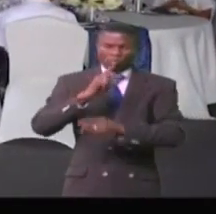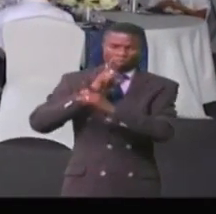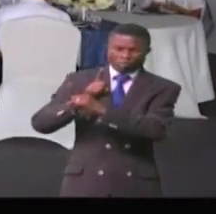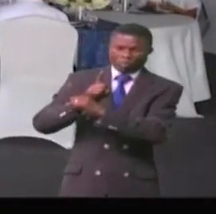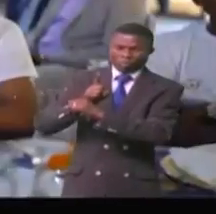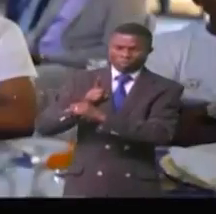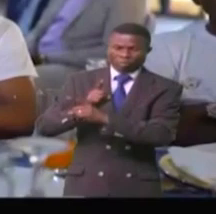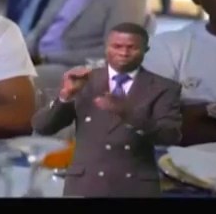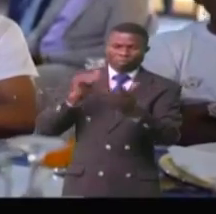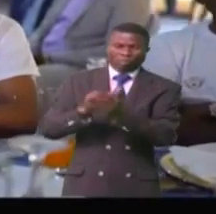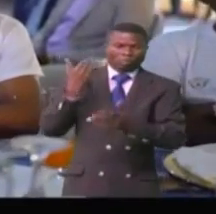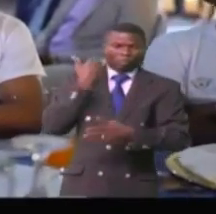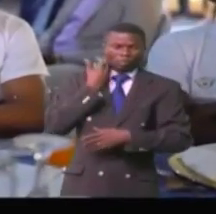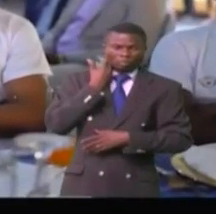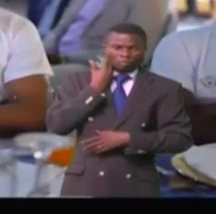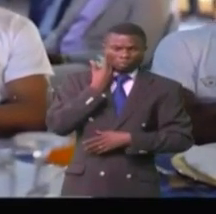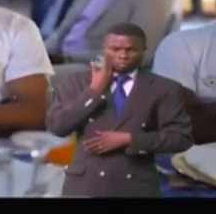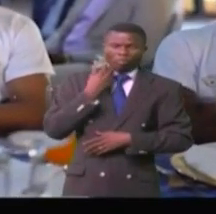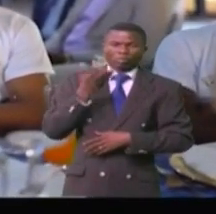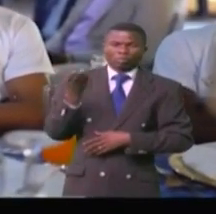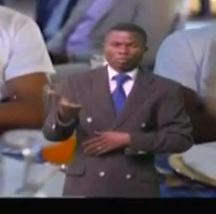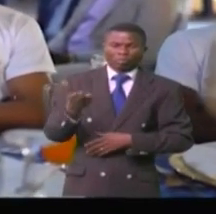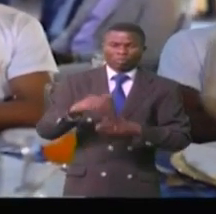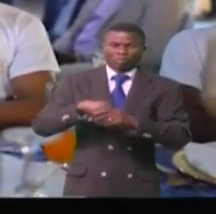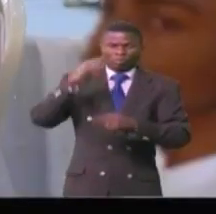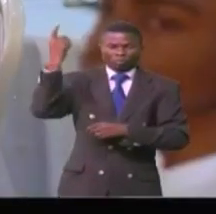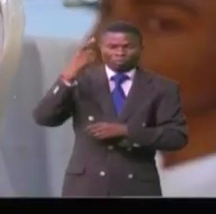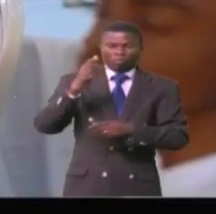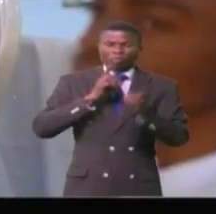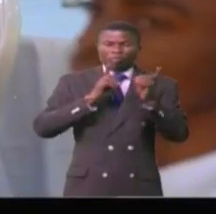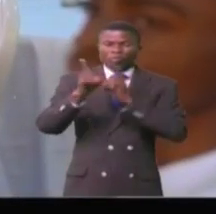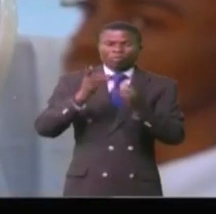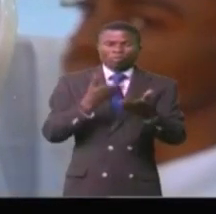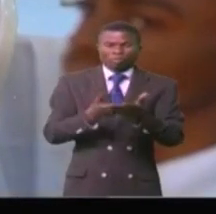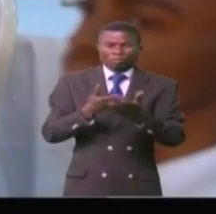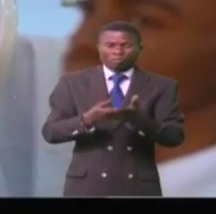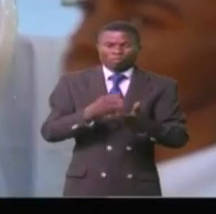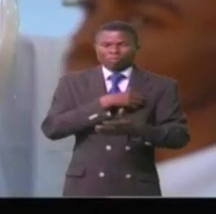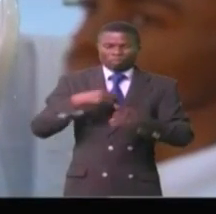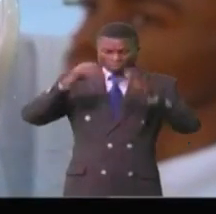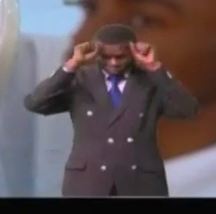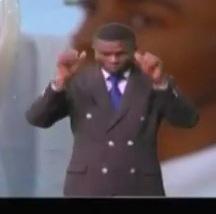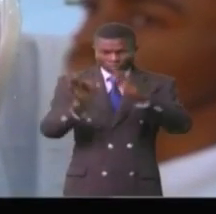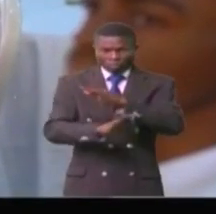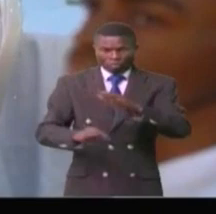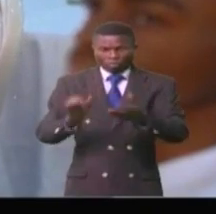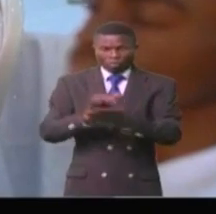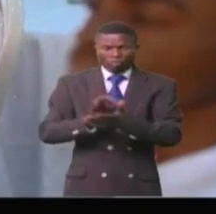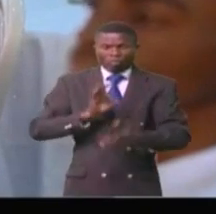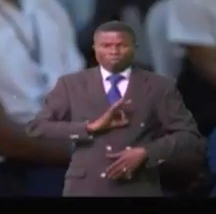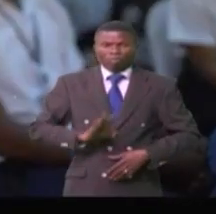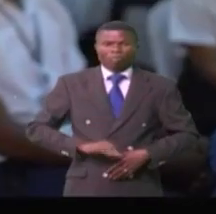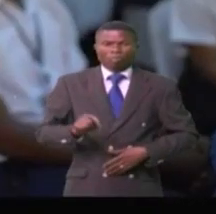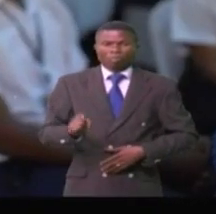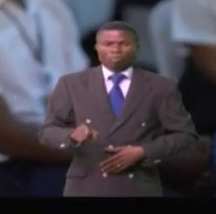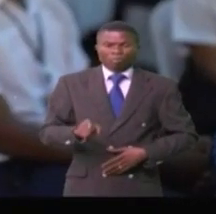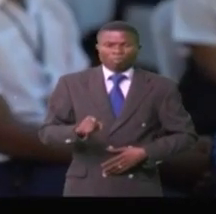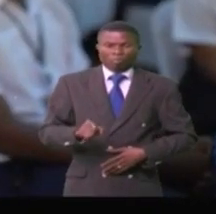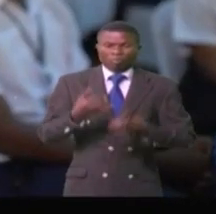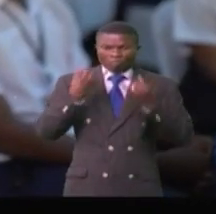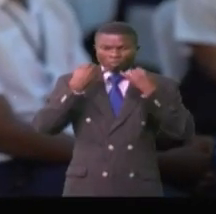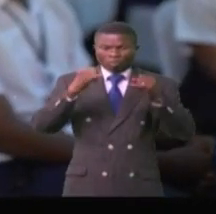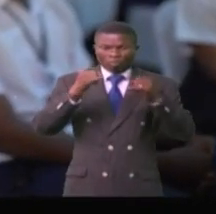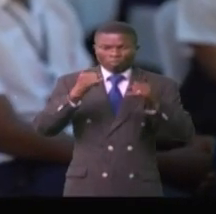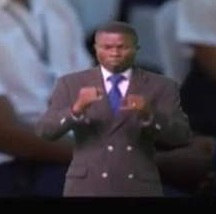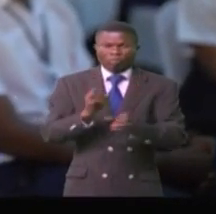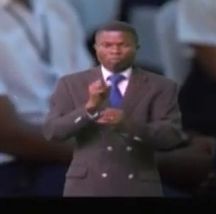de cette première maladie génétique au monde. Dans son argumentaire, la présidente de la Fondation Denise Nyakirochi-Sekedi a annoncé la